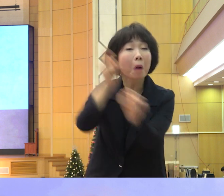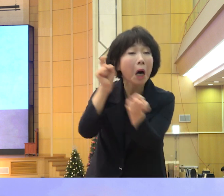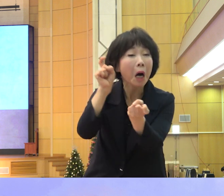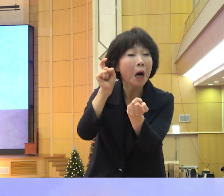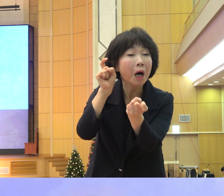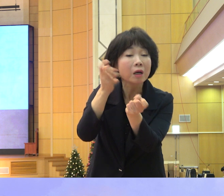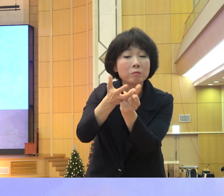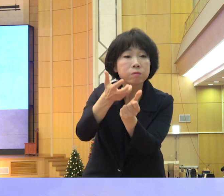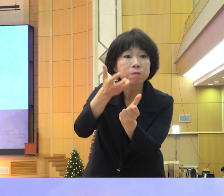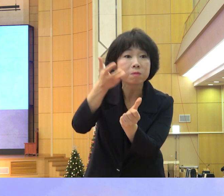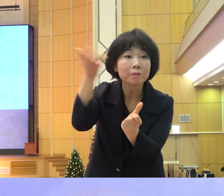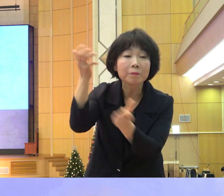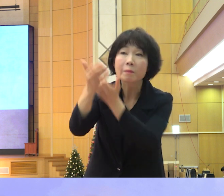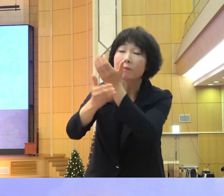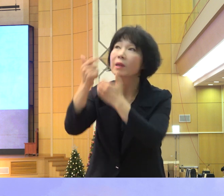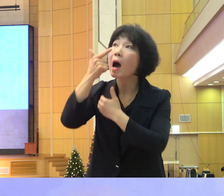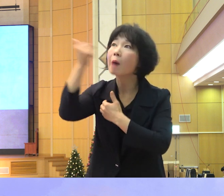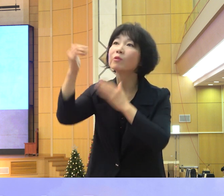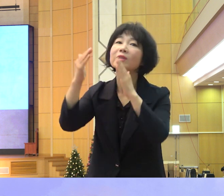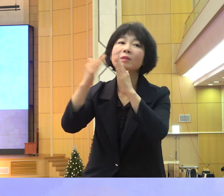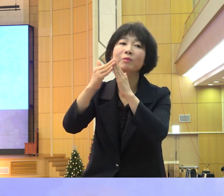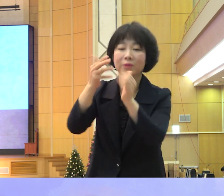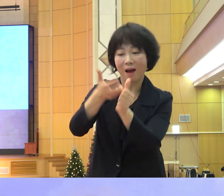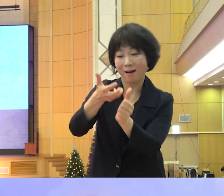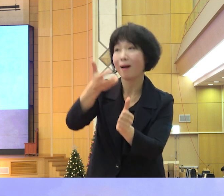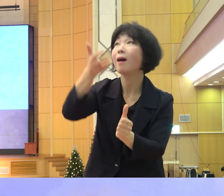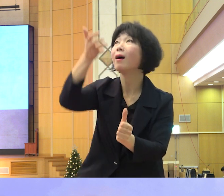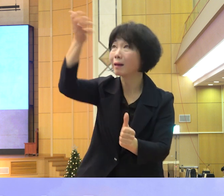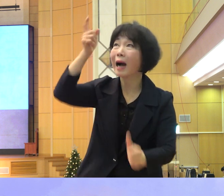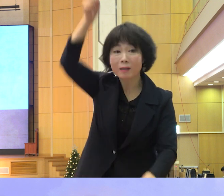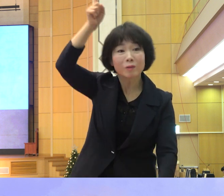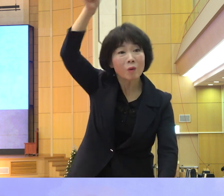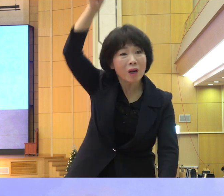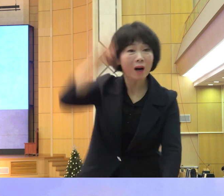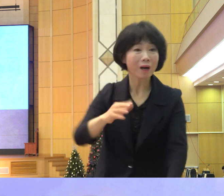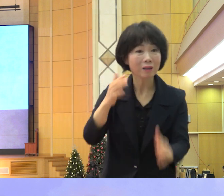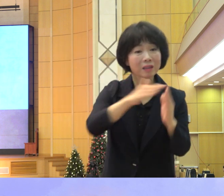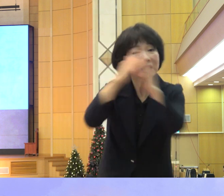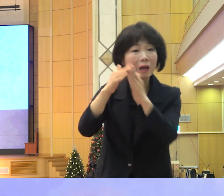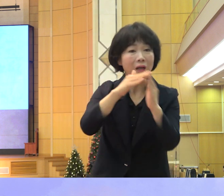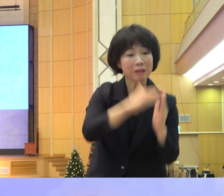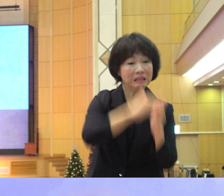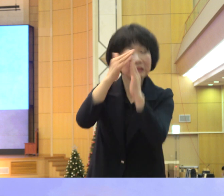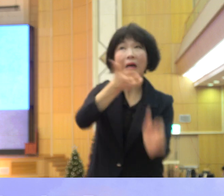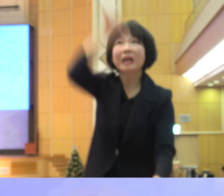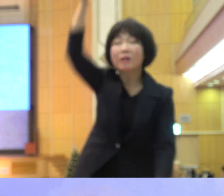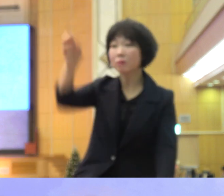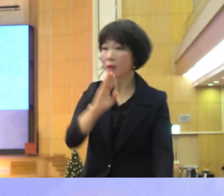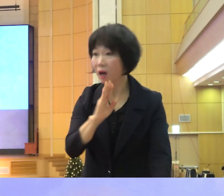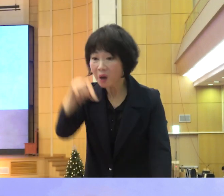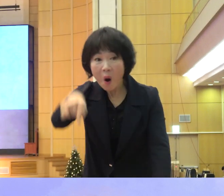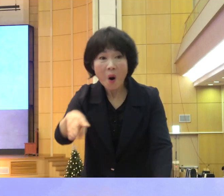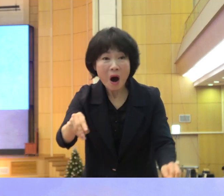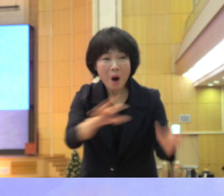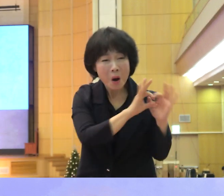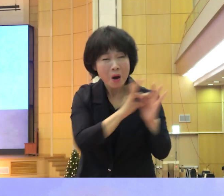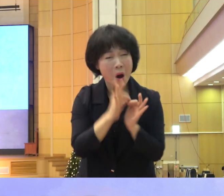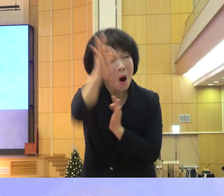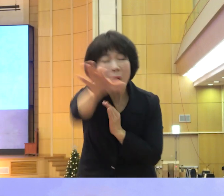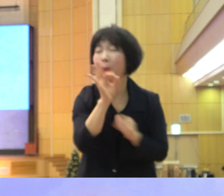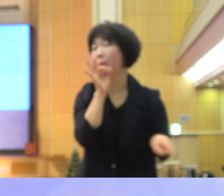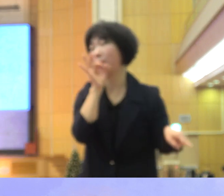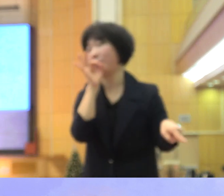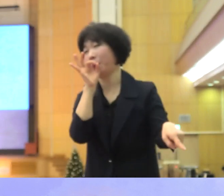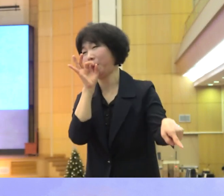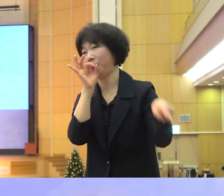다 끝나고 나면 아버지 집 천국 가는 거지. 예수 믿으면 천국 가는 거지. 이 땅에 살 때에도 하나님이 축복해